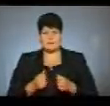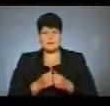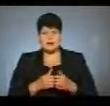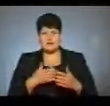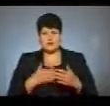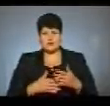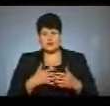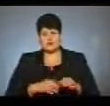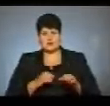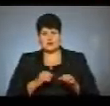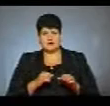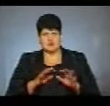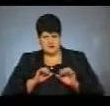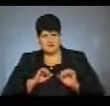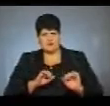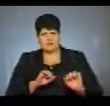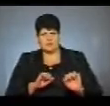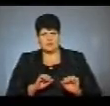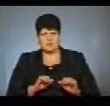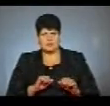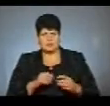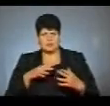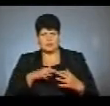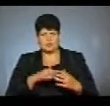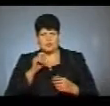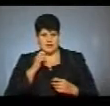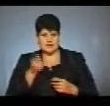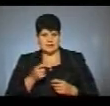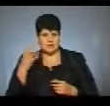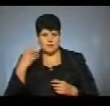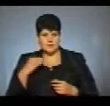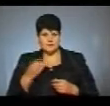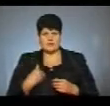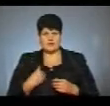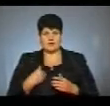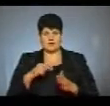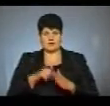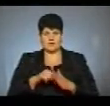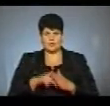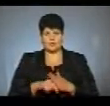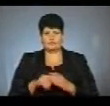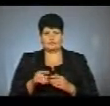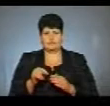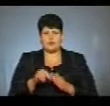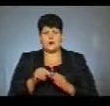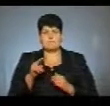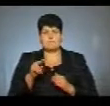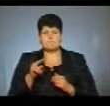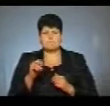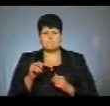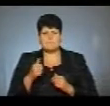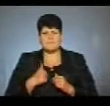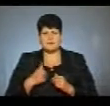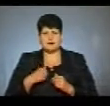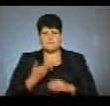замку відбиває атаку українських козаків. Я виконував роль панцирних військ Польщі, а